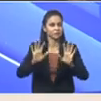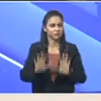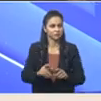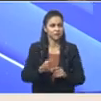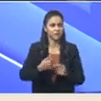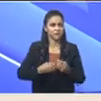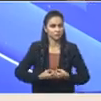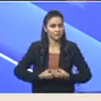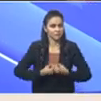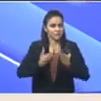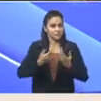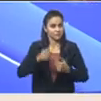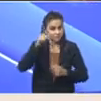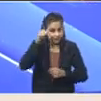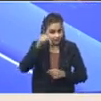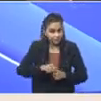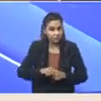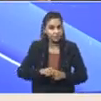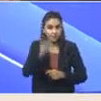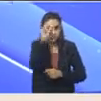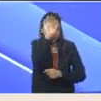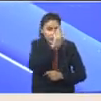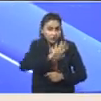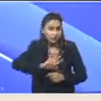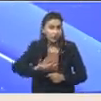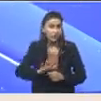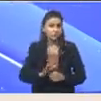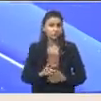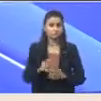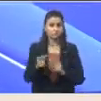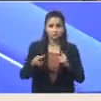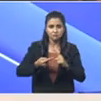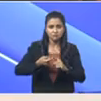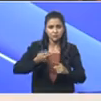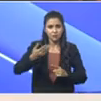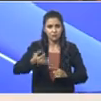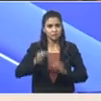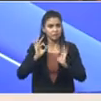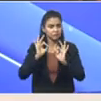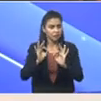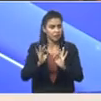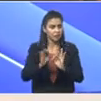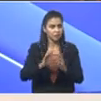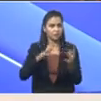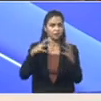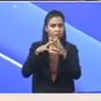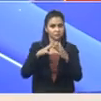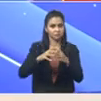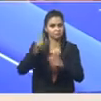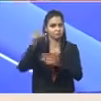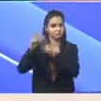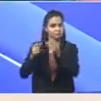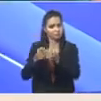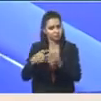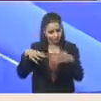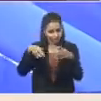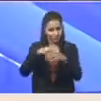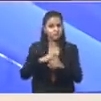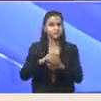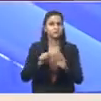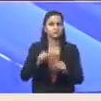होगी कि आज भारत के टैलेंट विदेशी प्रोडक्शन का भी अहम हिस्सा बन रहे हैं। अभी